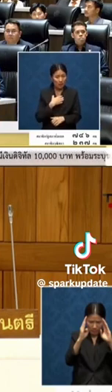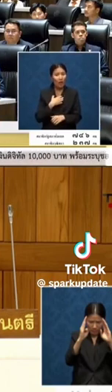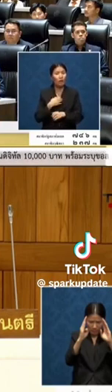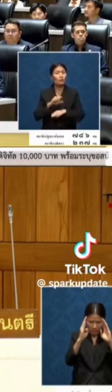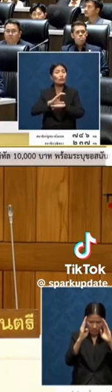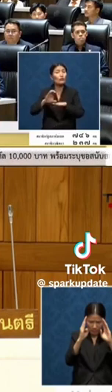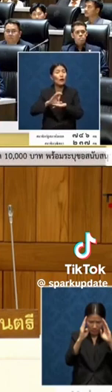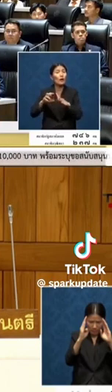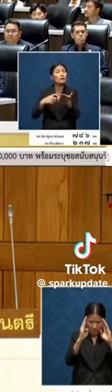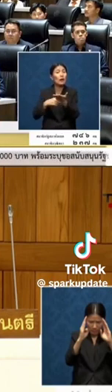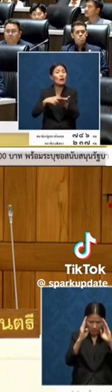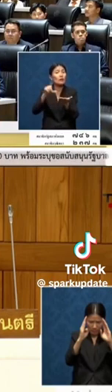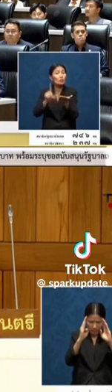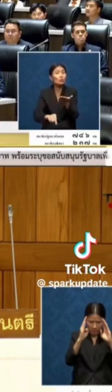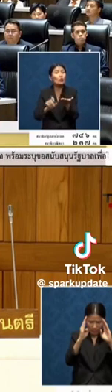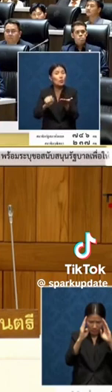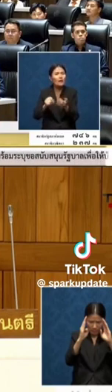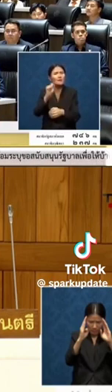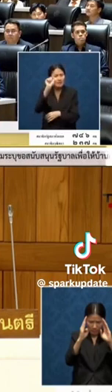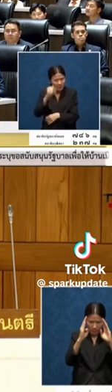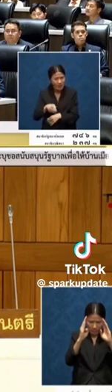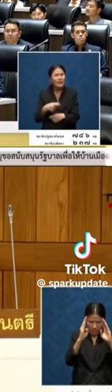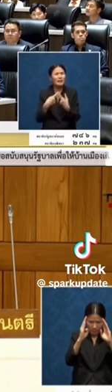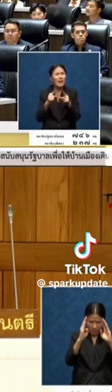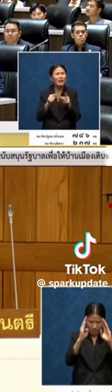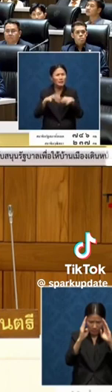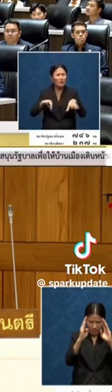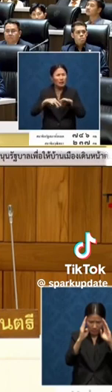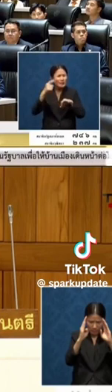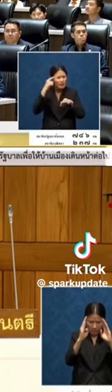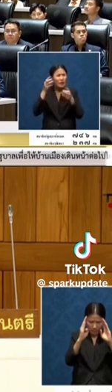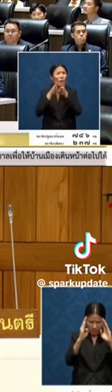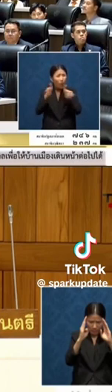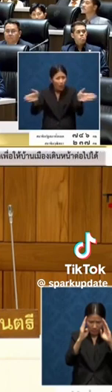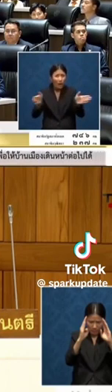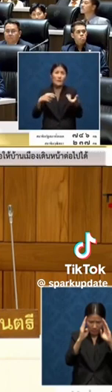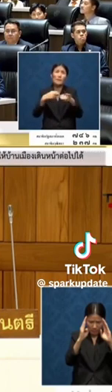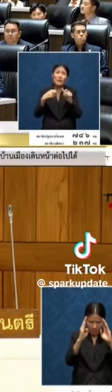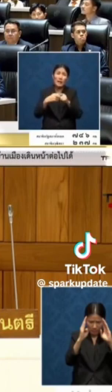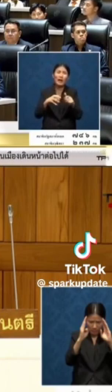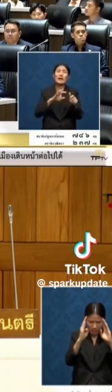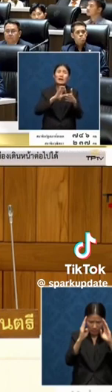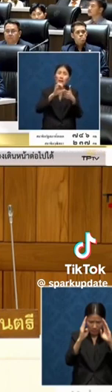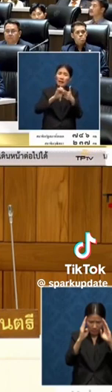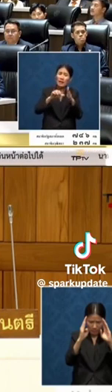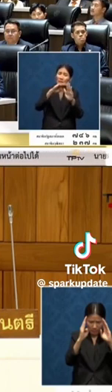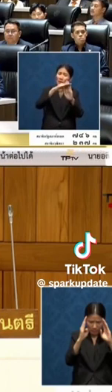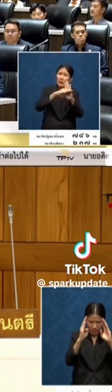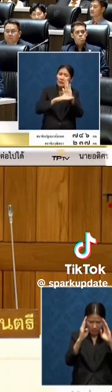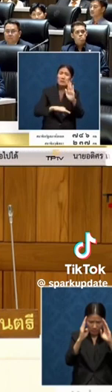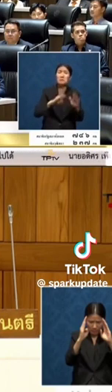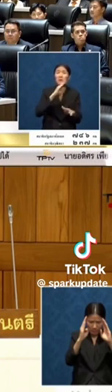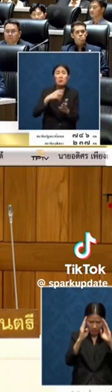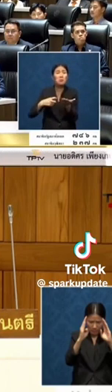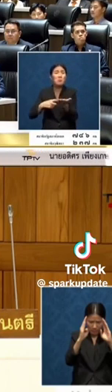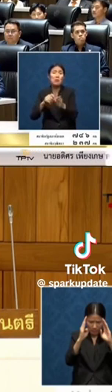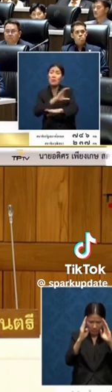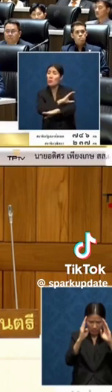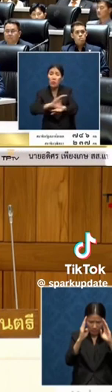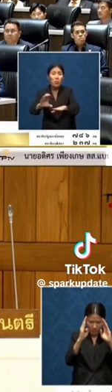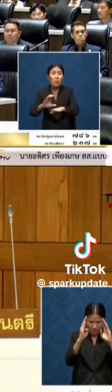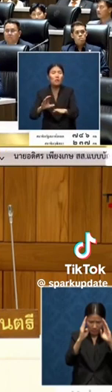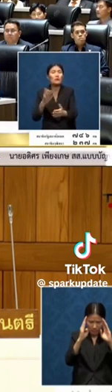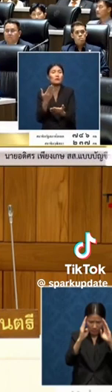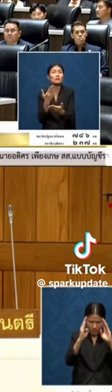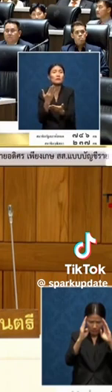ใจแต่ท่านต้องคิดให้ครบแล้วแก้ปัญหาอย่างเป็นระบบด้วยเพราะหากท่านคิดทำ20บาทตลอดสายโลกคู่ขน